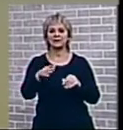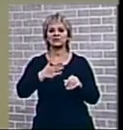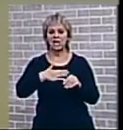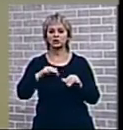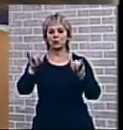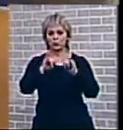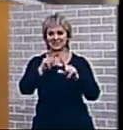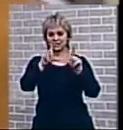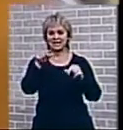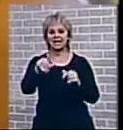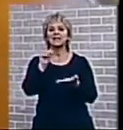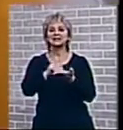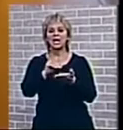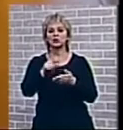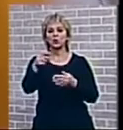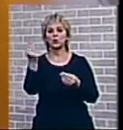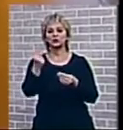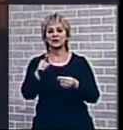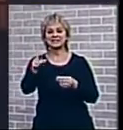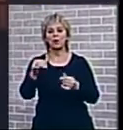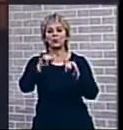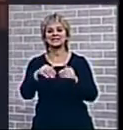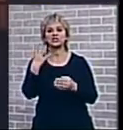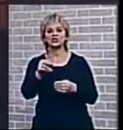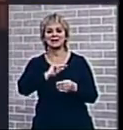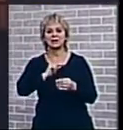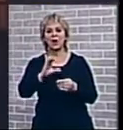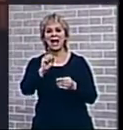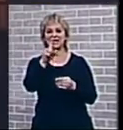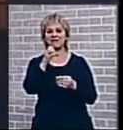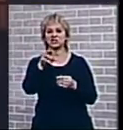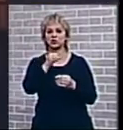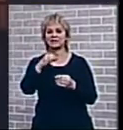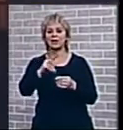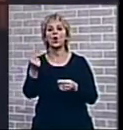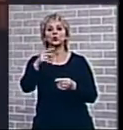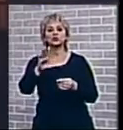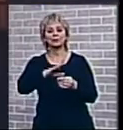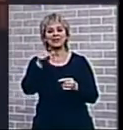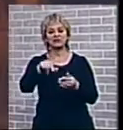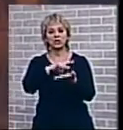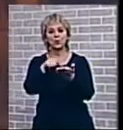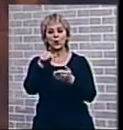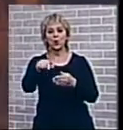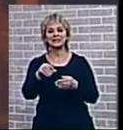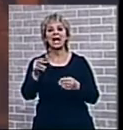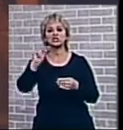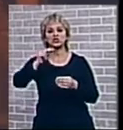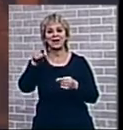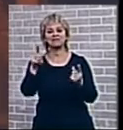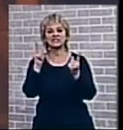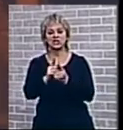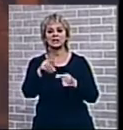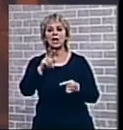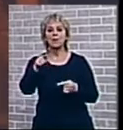нашем музее. В Таганрогском художественном музее 4 работы Айвазовского. К слову, художник бывал в этом городе, а с Чеховым